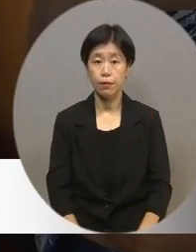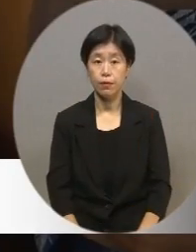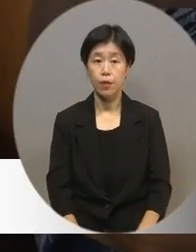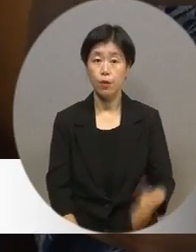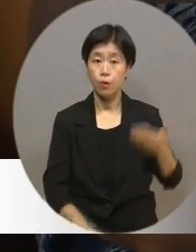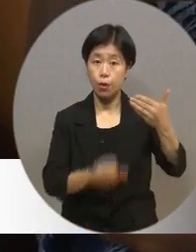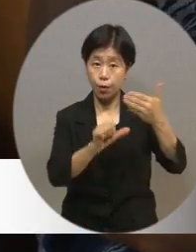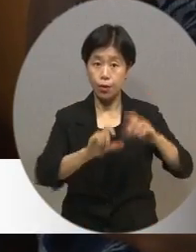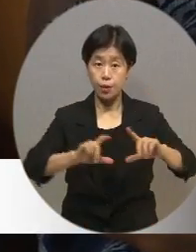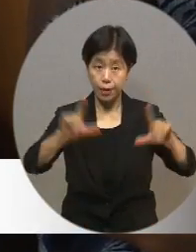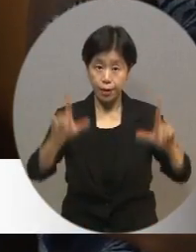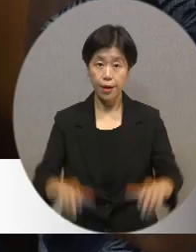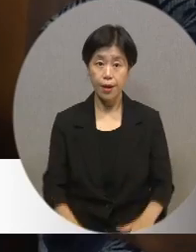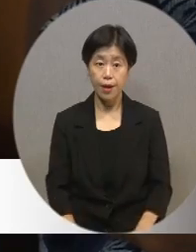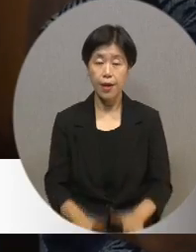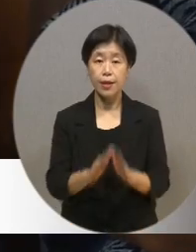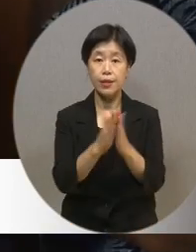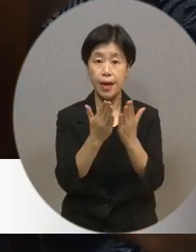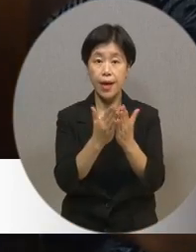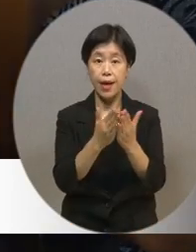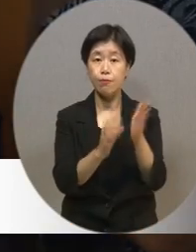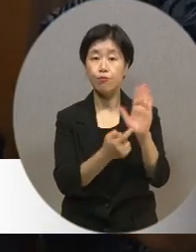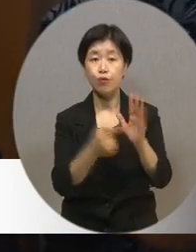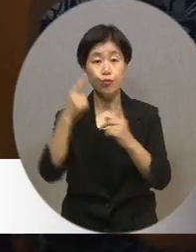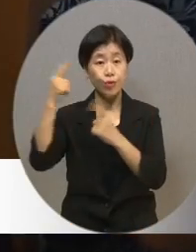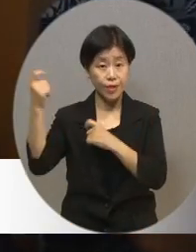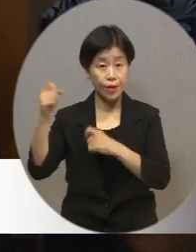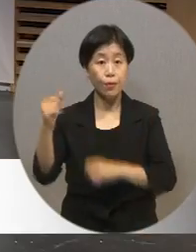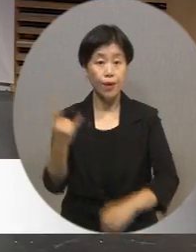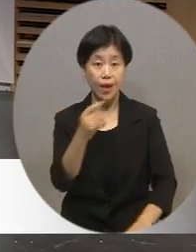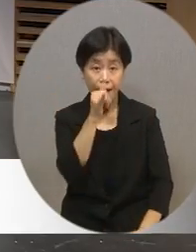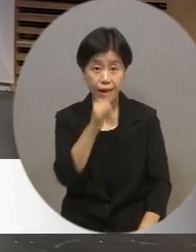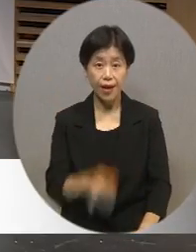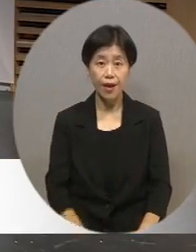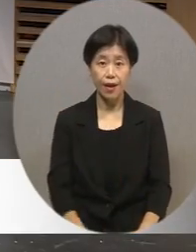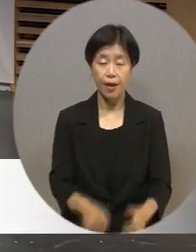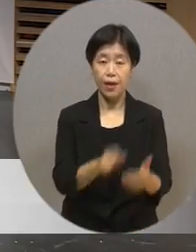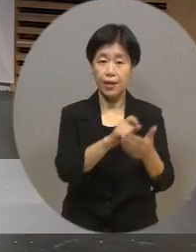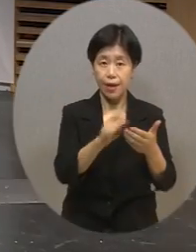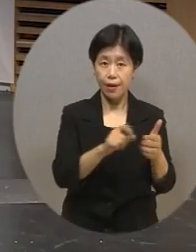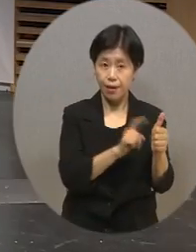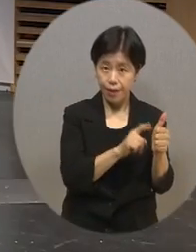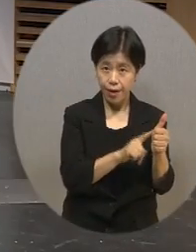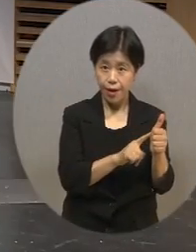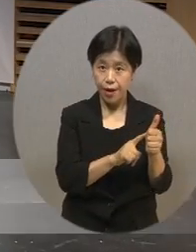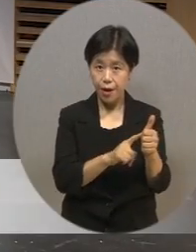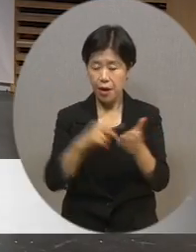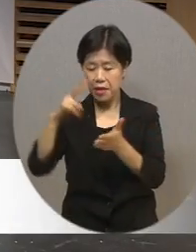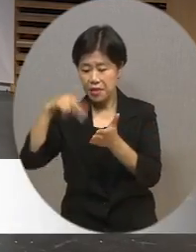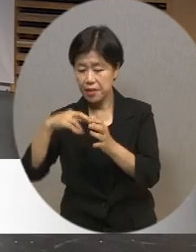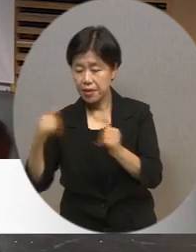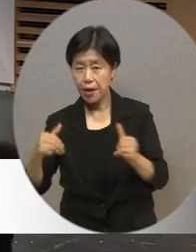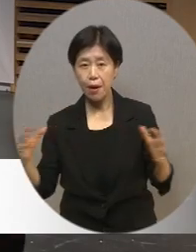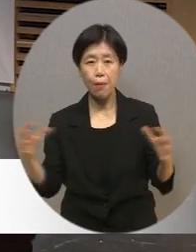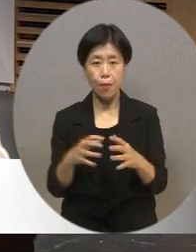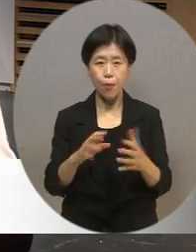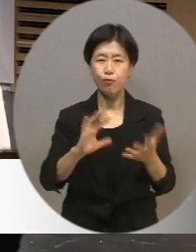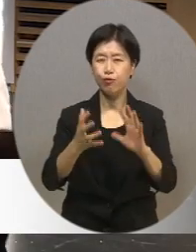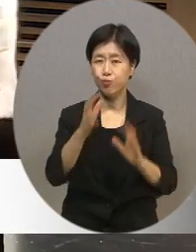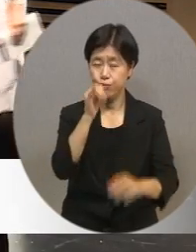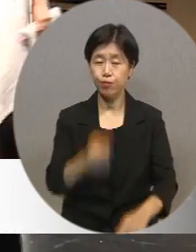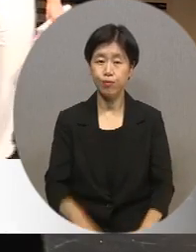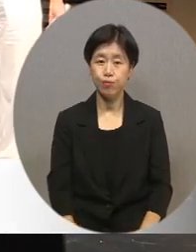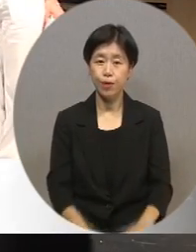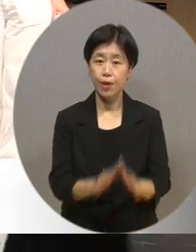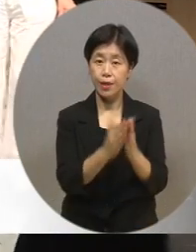5일 인사 아트플라자에서 출판 기념회를 열어 작가와 독자의 대화 시간을 가졌습니다. 자리는 책 소개와